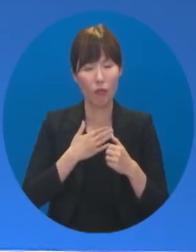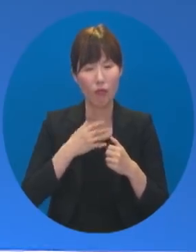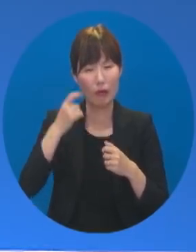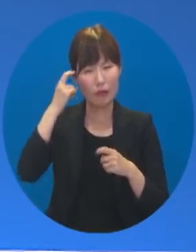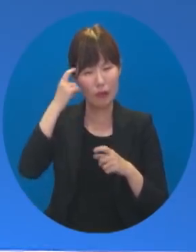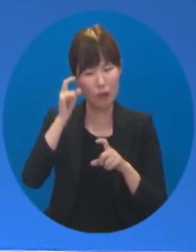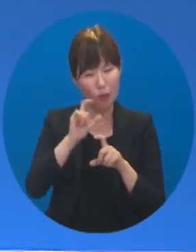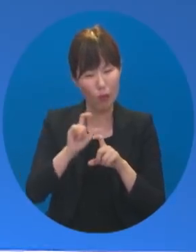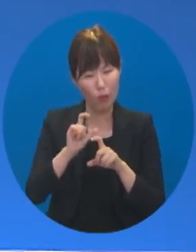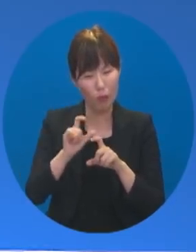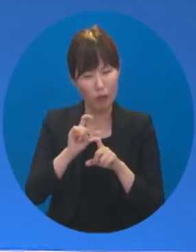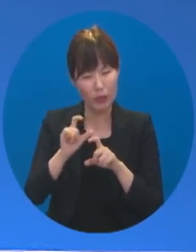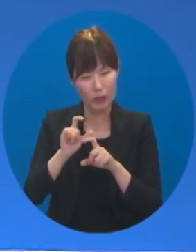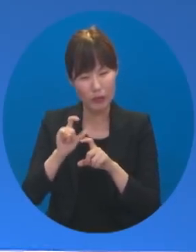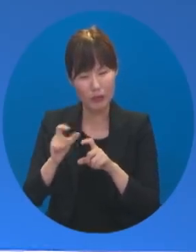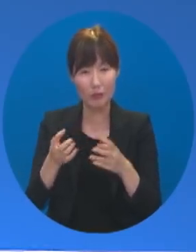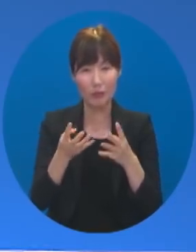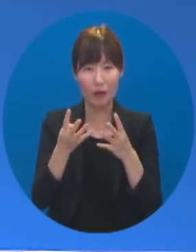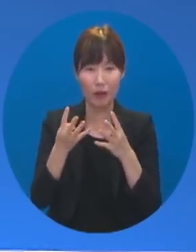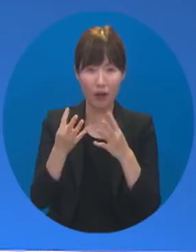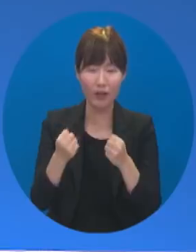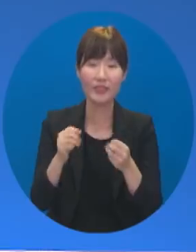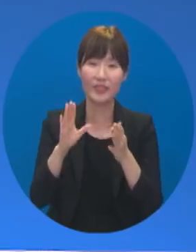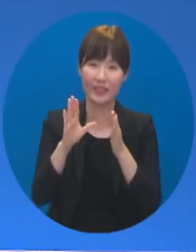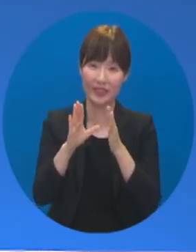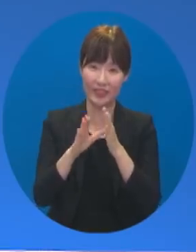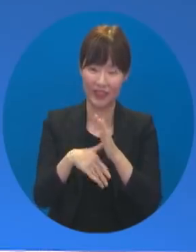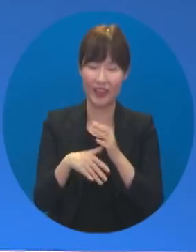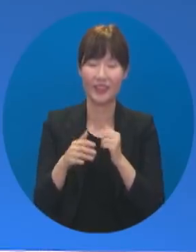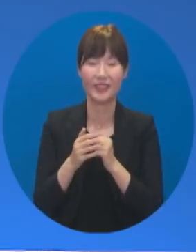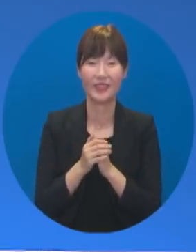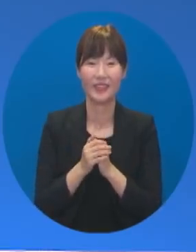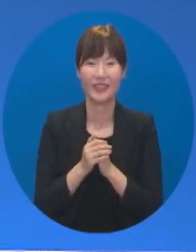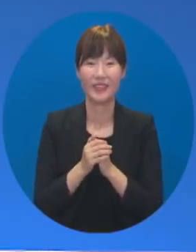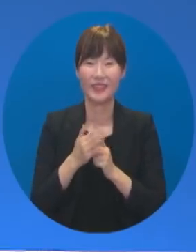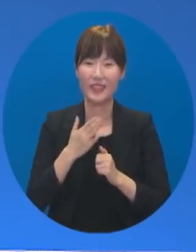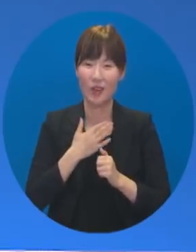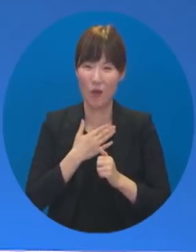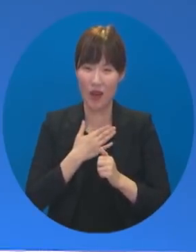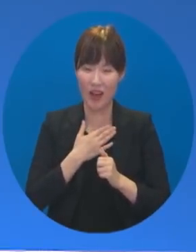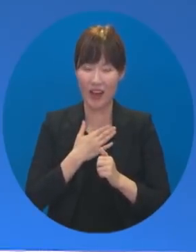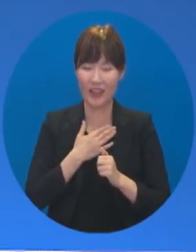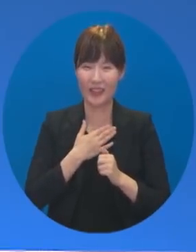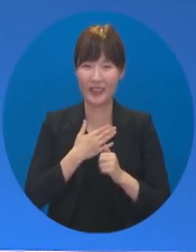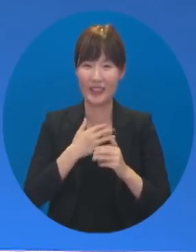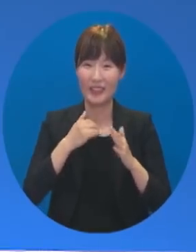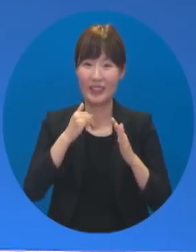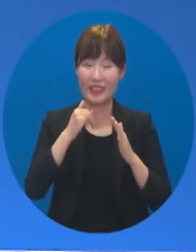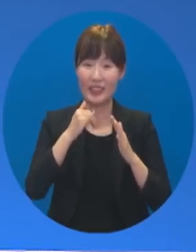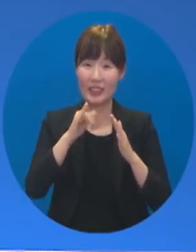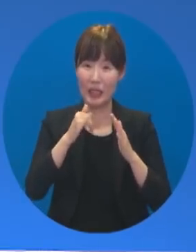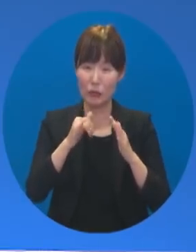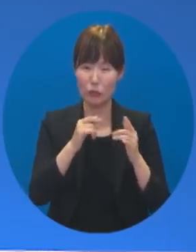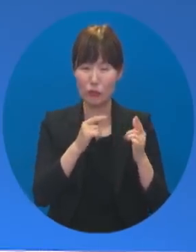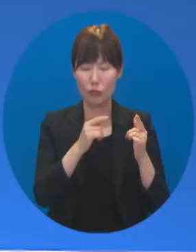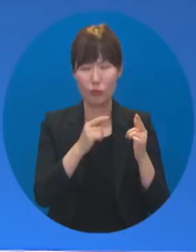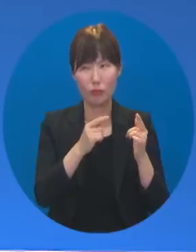아, 그분들도 마찬가지로 저와 저희 가족들을 생각하셔서 이야기하신